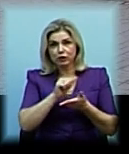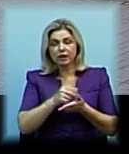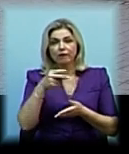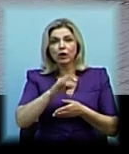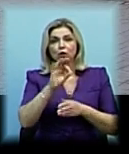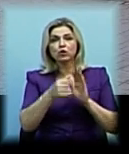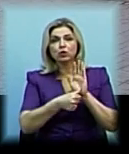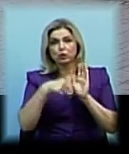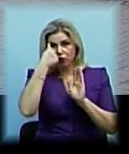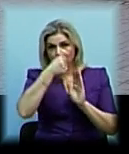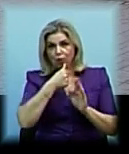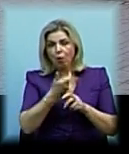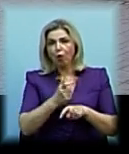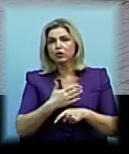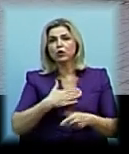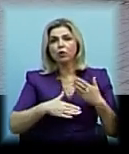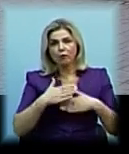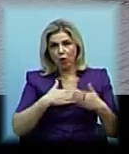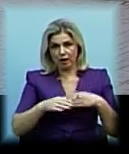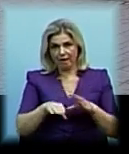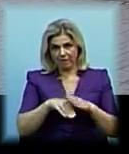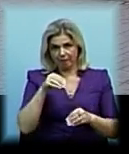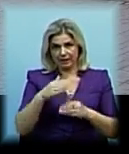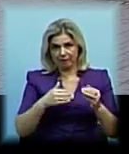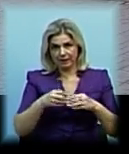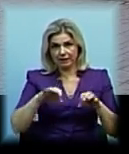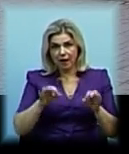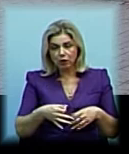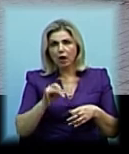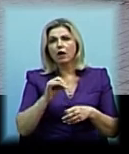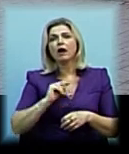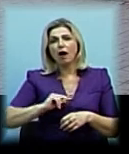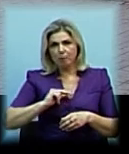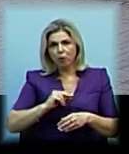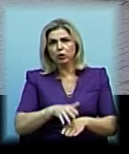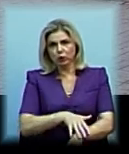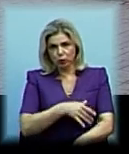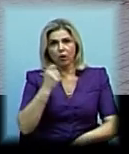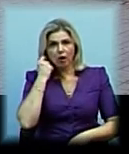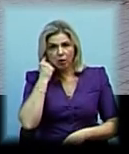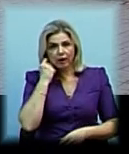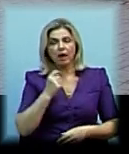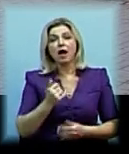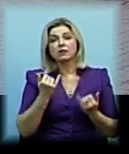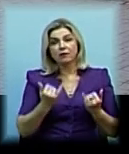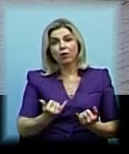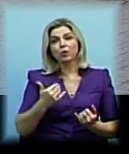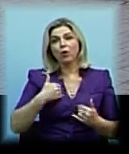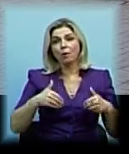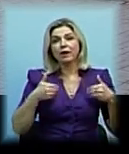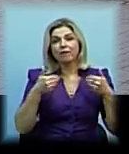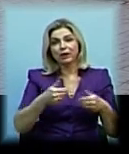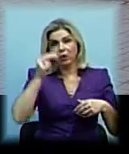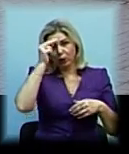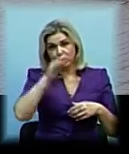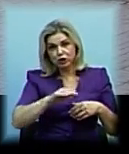році. Дуже задоволені обраною спеціальністю і, в принципі, працюємо по ній успішно так вже довгі роки. Сьогодні хочемо привітати учнів